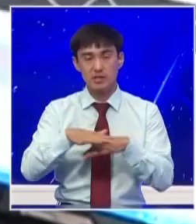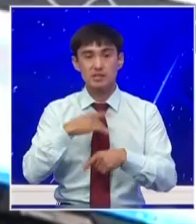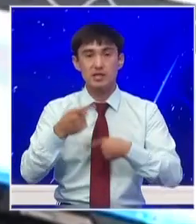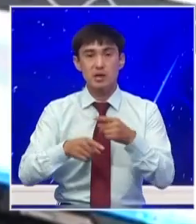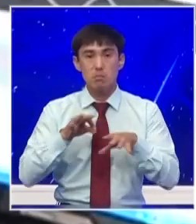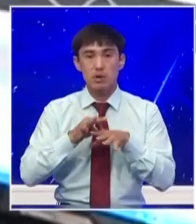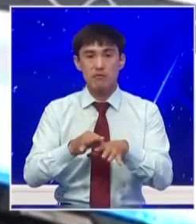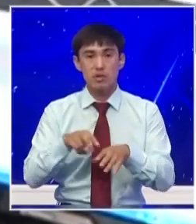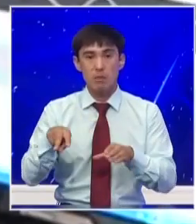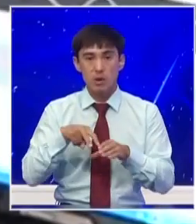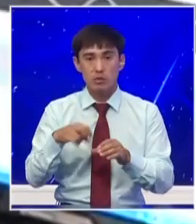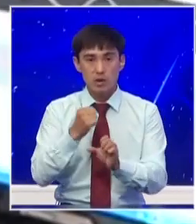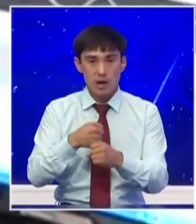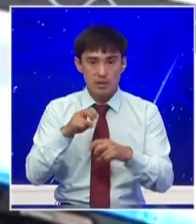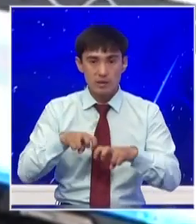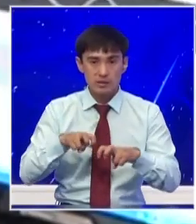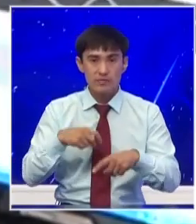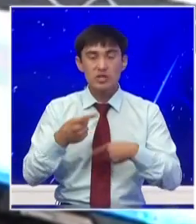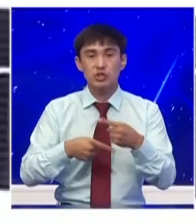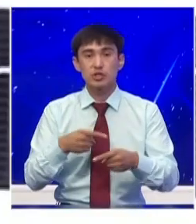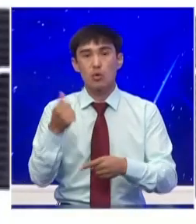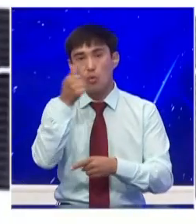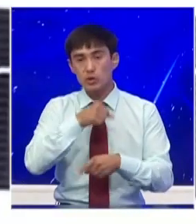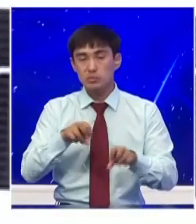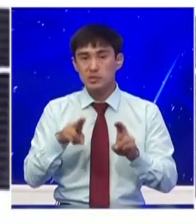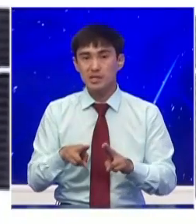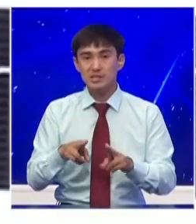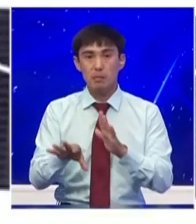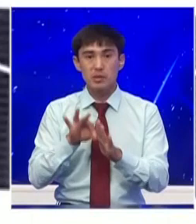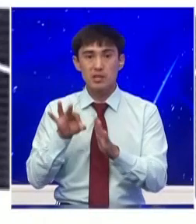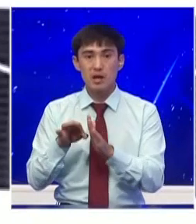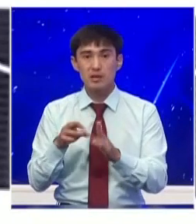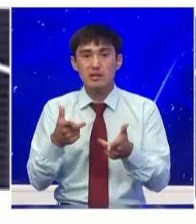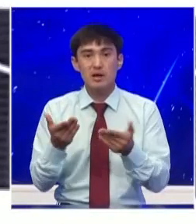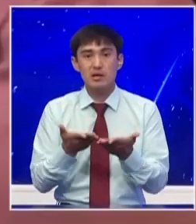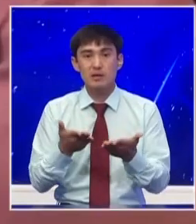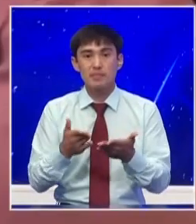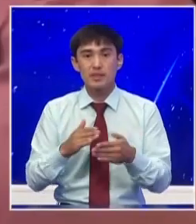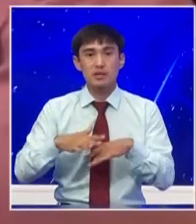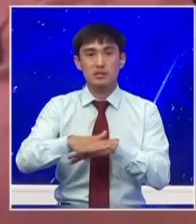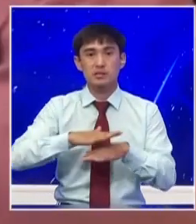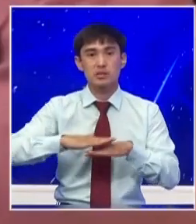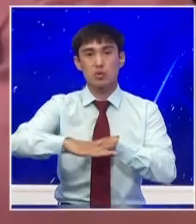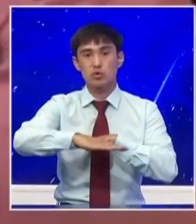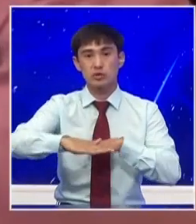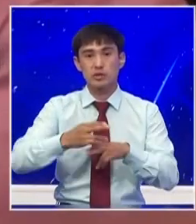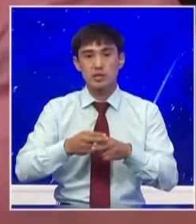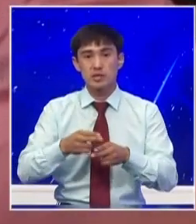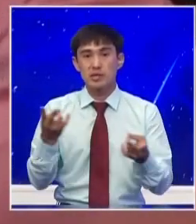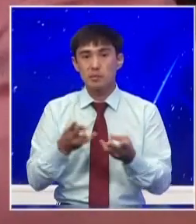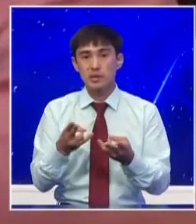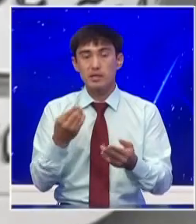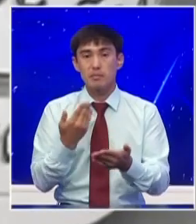Затем провел лабораторные анализы. В течение года специалисты определяли, где и в каких слоях дорожного покрытия